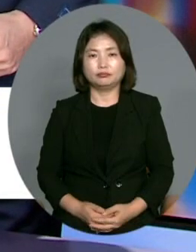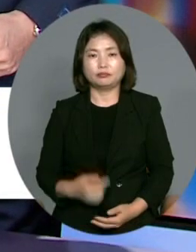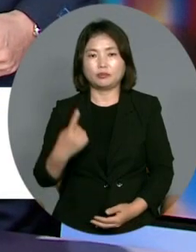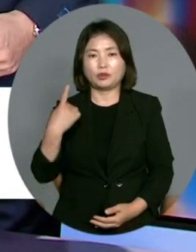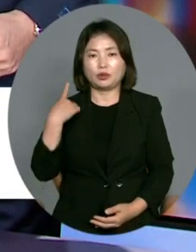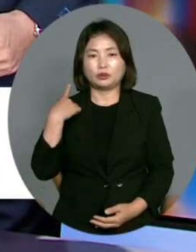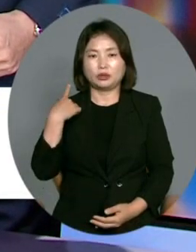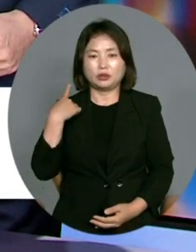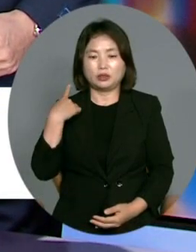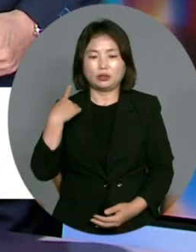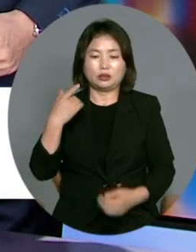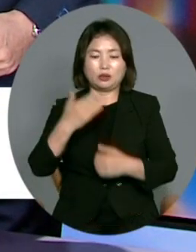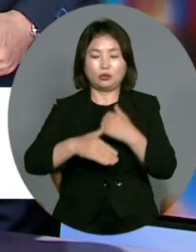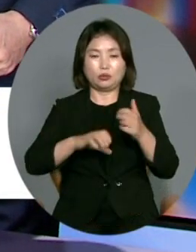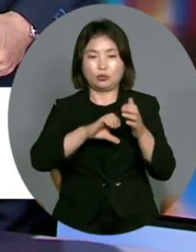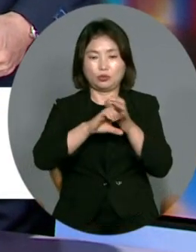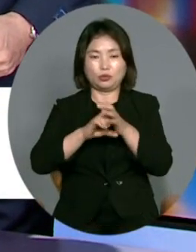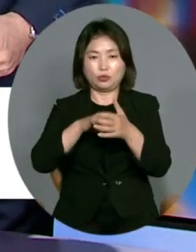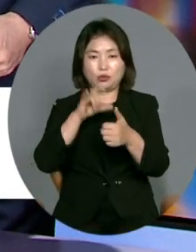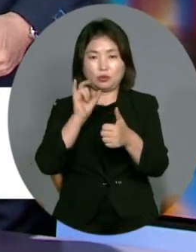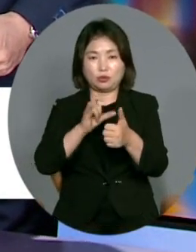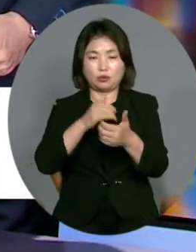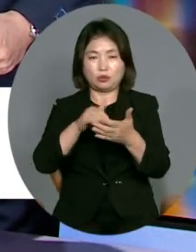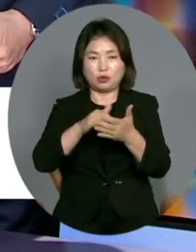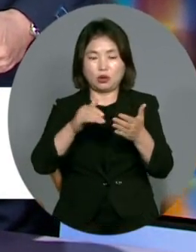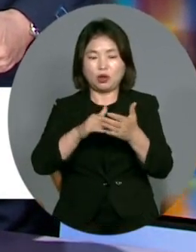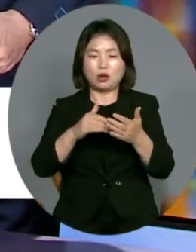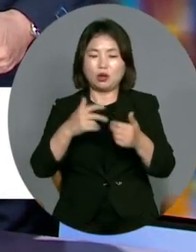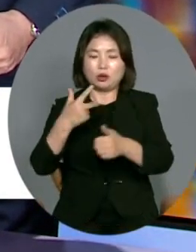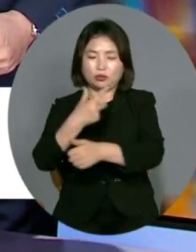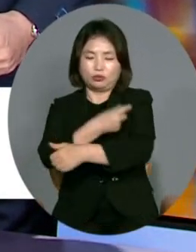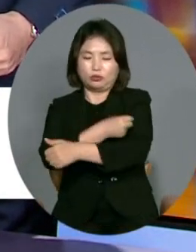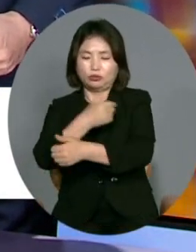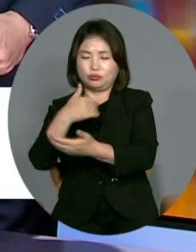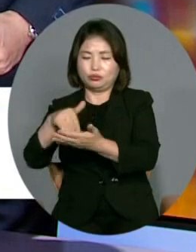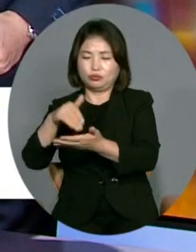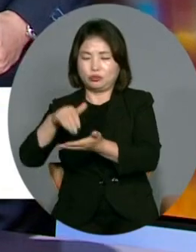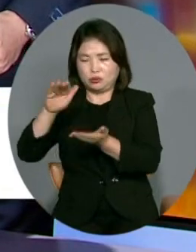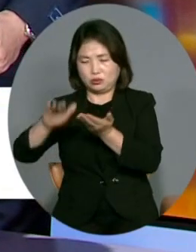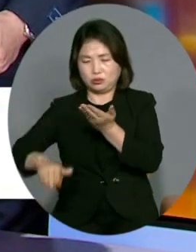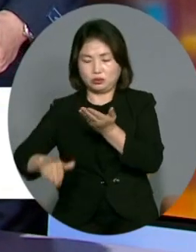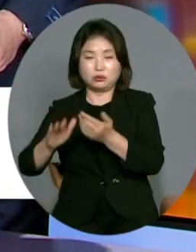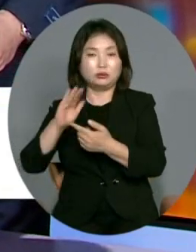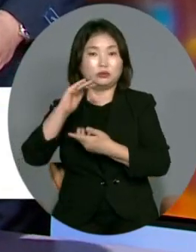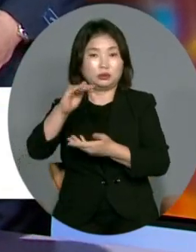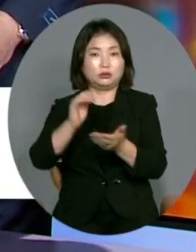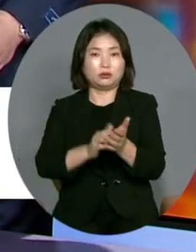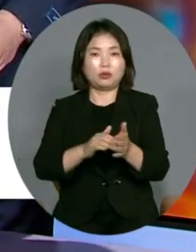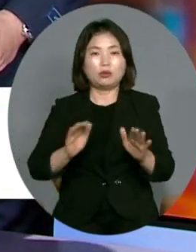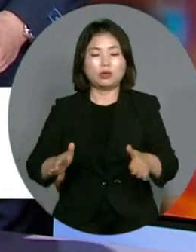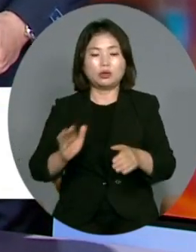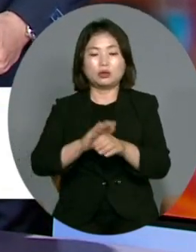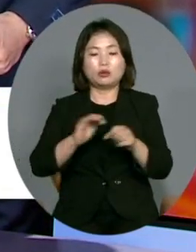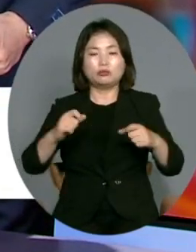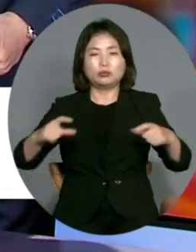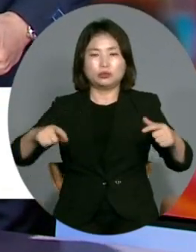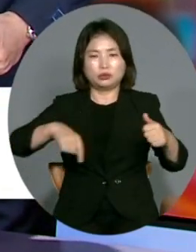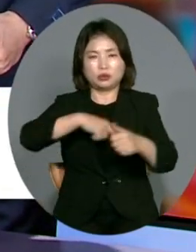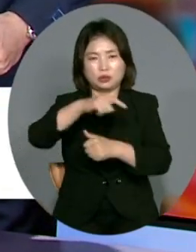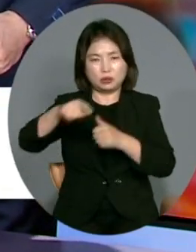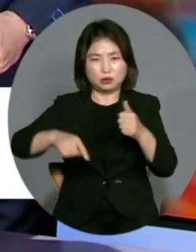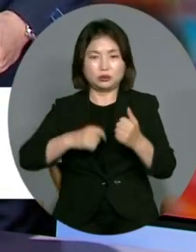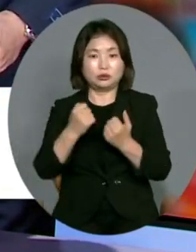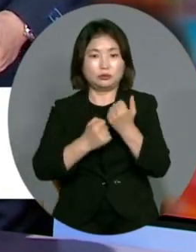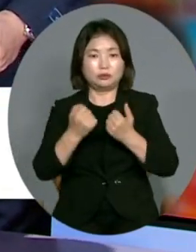어째 시간을 통해 대개 콜은 알구 상황과 낮은 백신접종 1문제 전해드렸습니다 오늘은 경북지역 상황 집중적으로